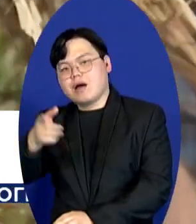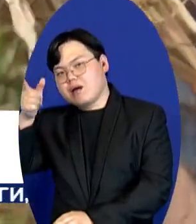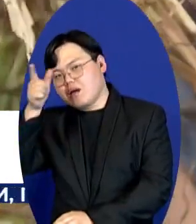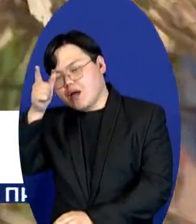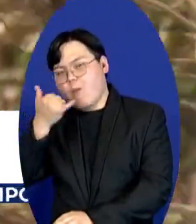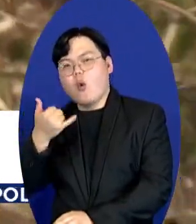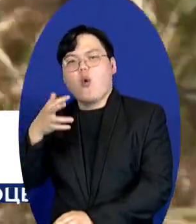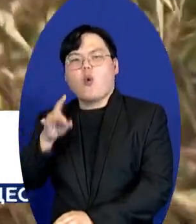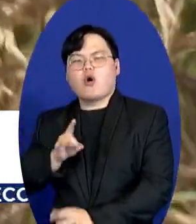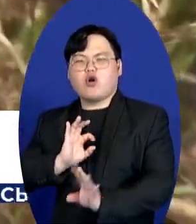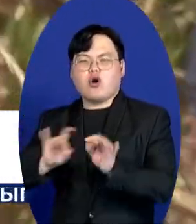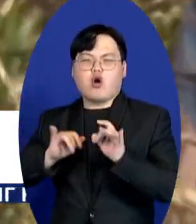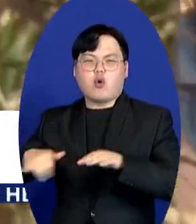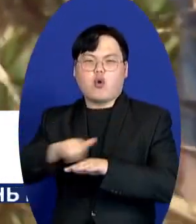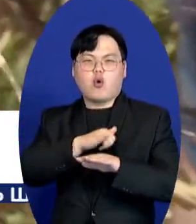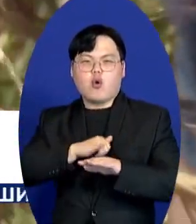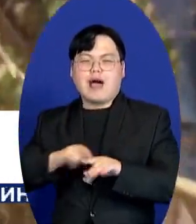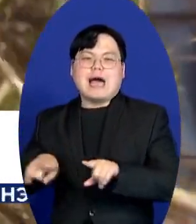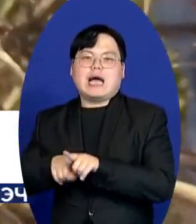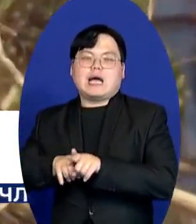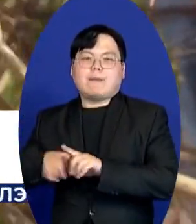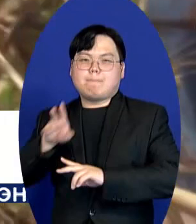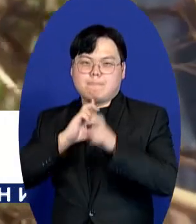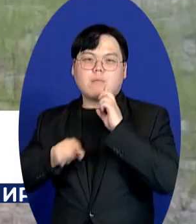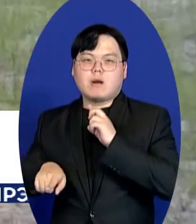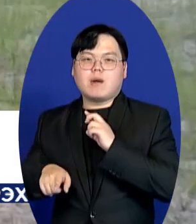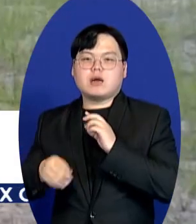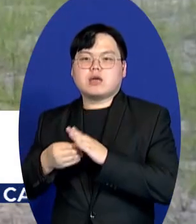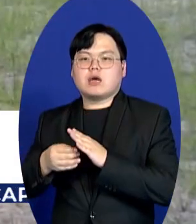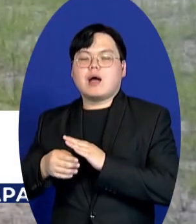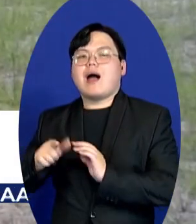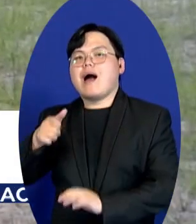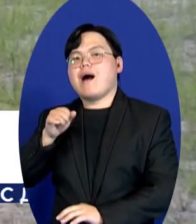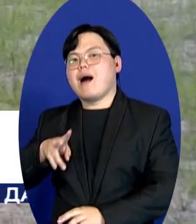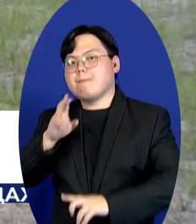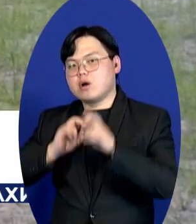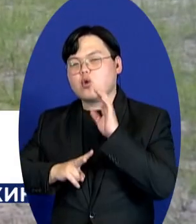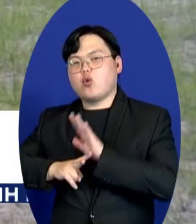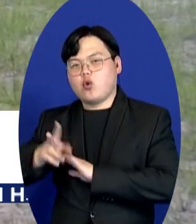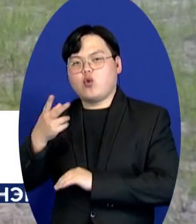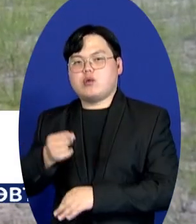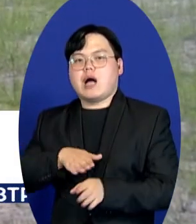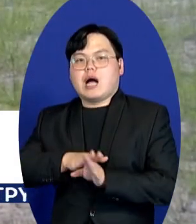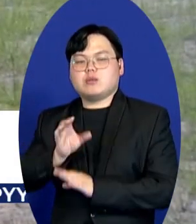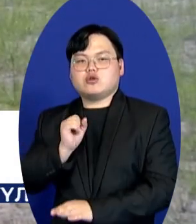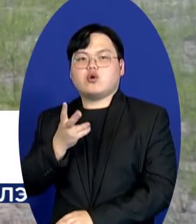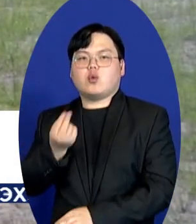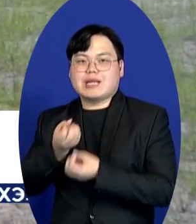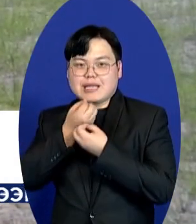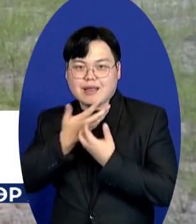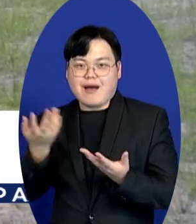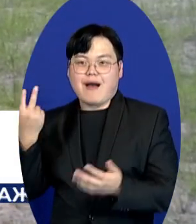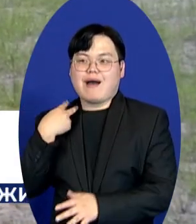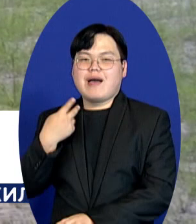Унгар зэрэг нэлээд олон улсад байдал онцгой хүнд болоод байна. Хэд хэдэн бүс нутаг нь ган гачгийн аюулд орсныг аль бисаар зарлаад байгаа Их Британь гэхэд